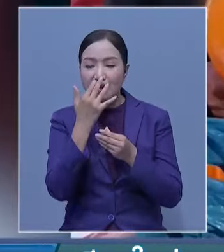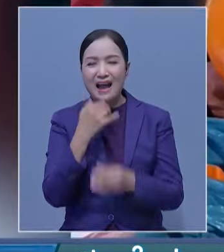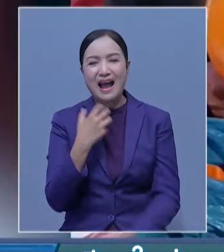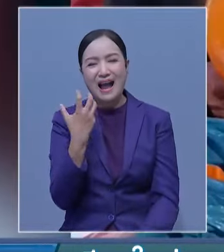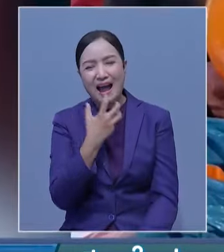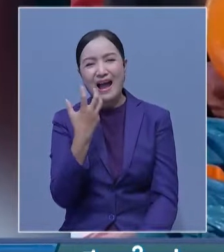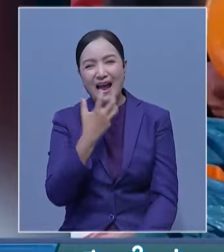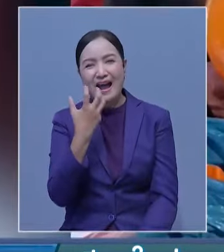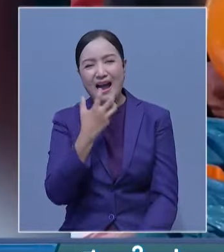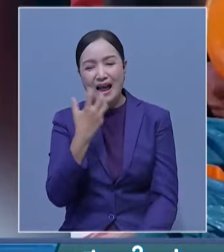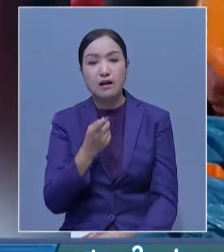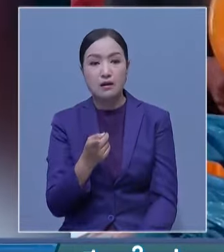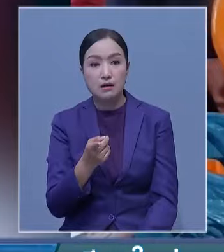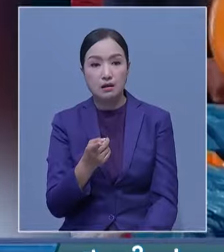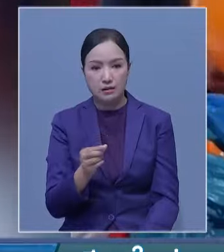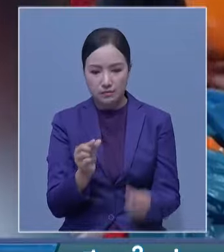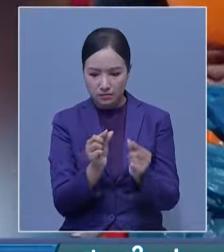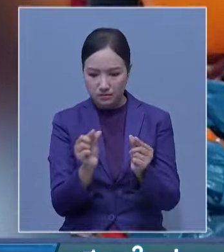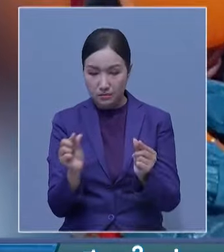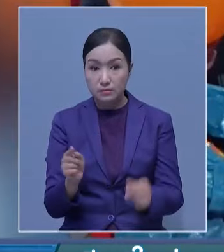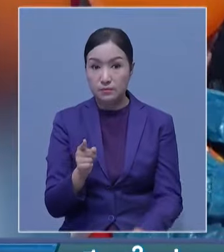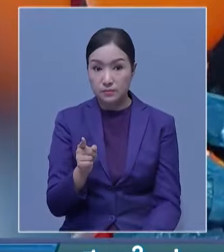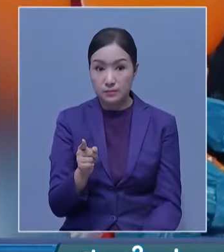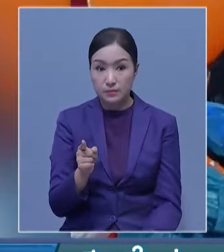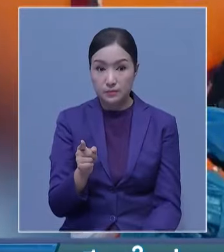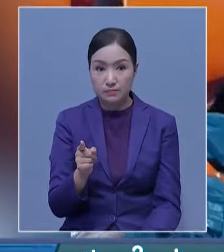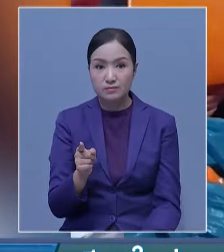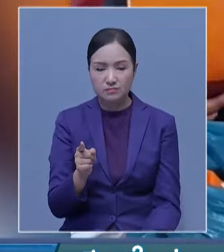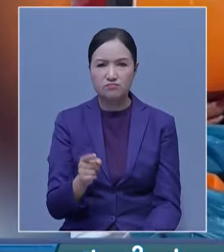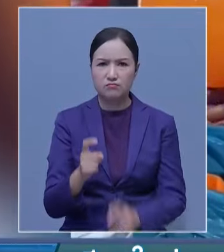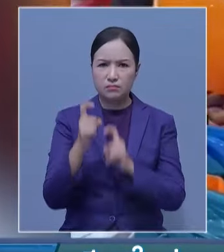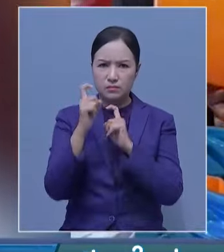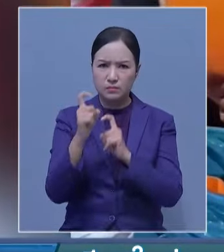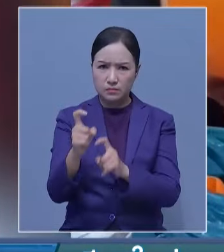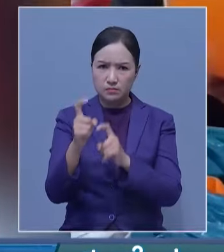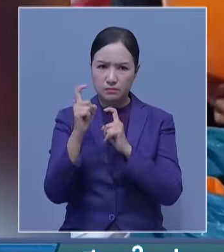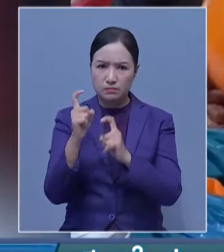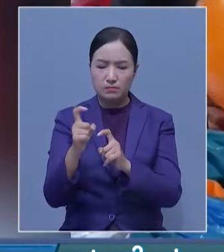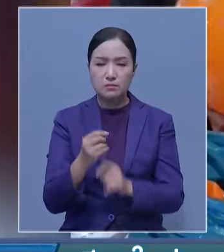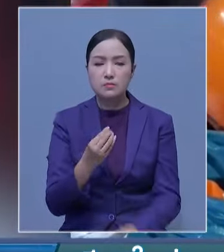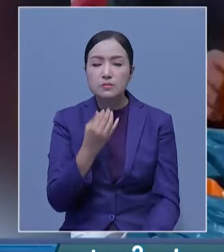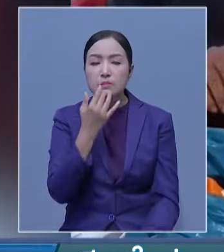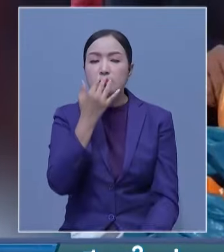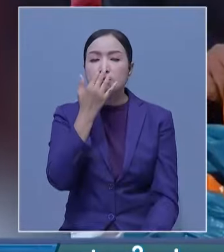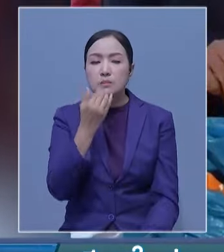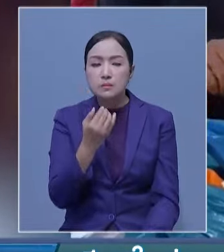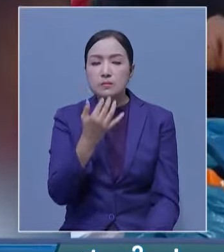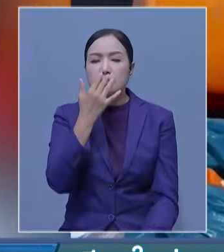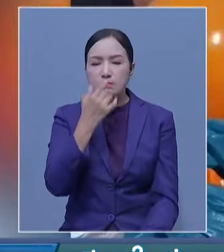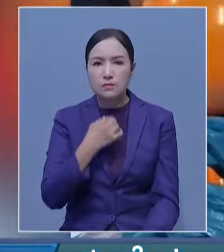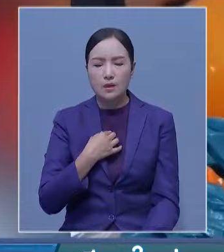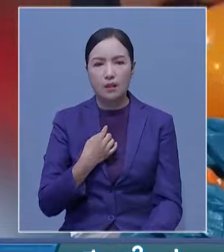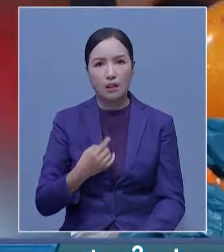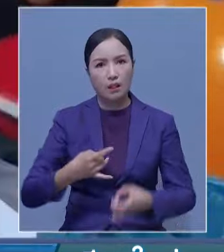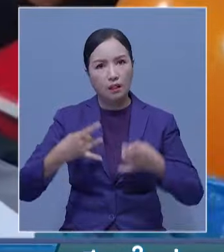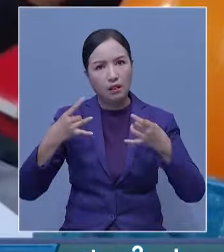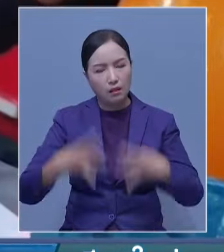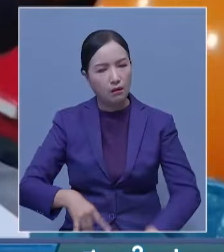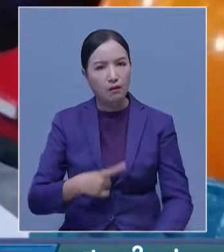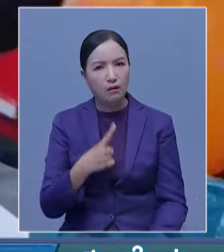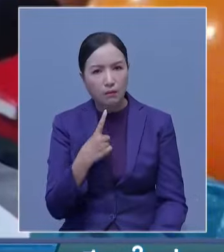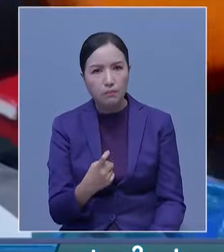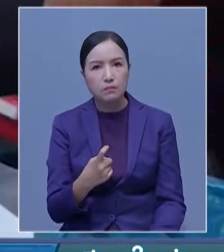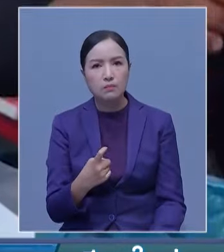ของกลางได้จำนวนมากแล้วเจ้าหน้าที่บอกว่าไอ้กาซหัวเราะอันนี้เนี่ยอันตรายนะสูตรมากๆเนี่ยเสี่ยงเสียชีวิตได้